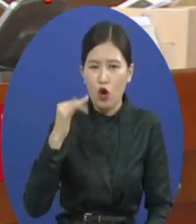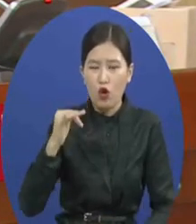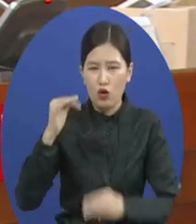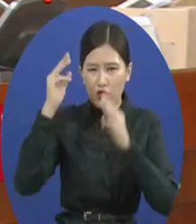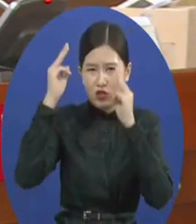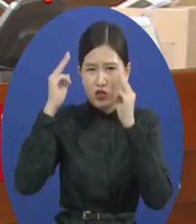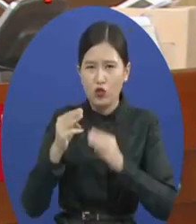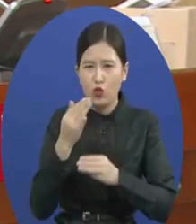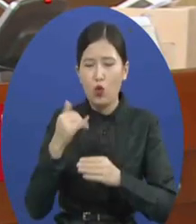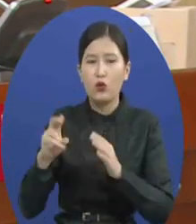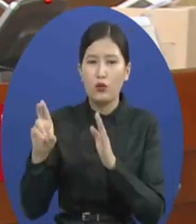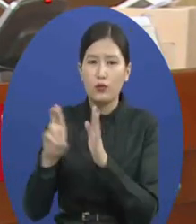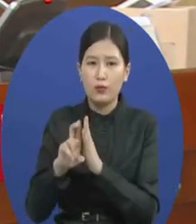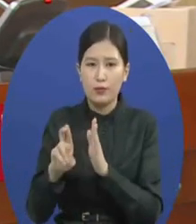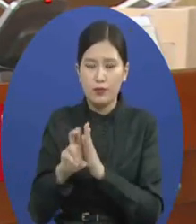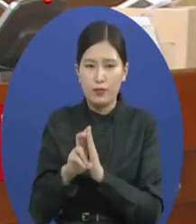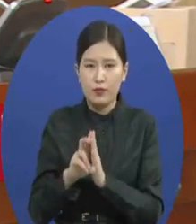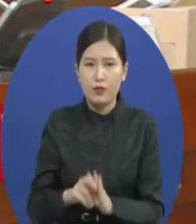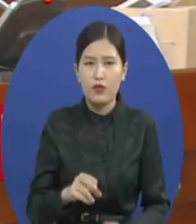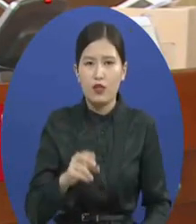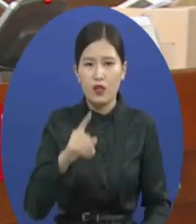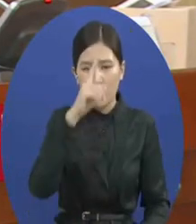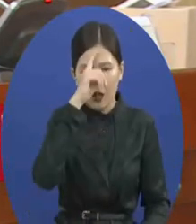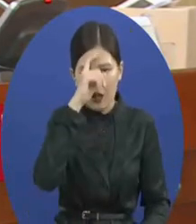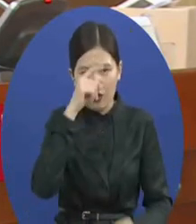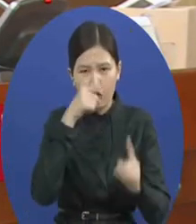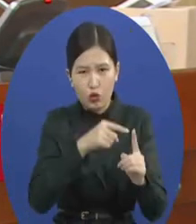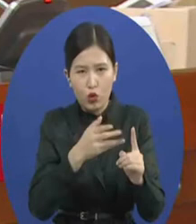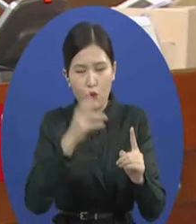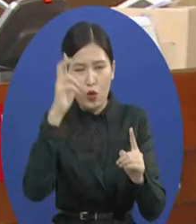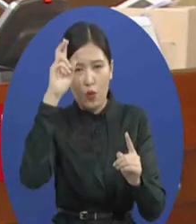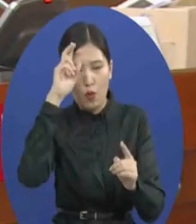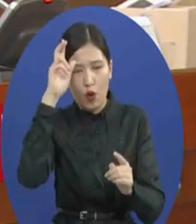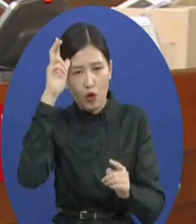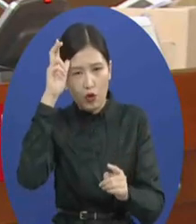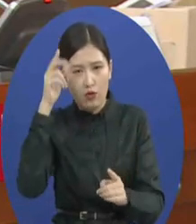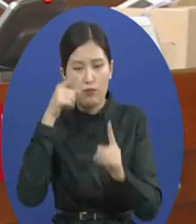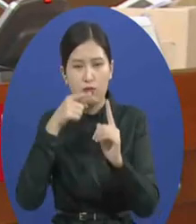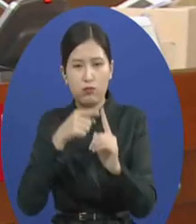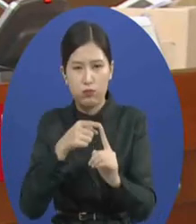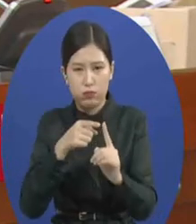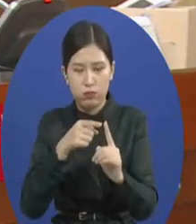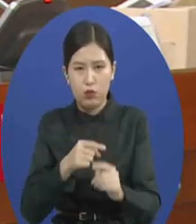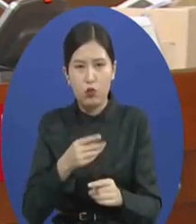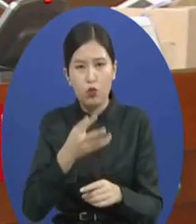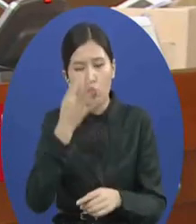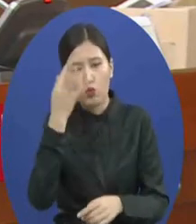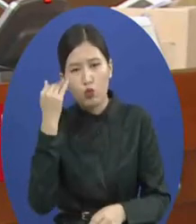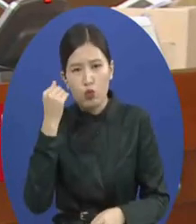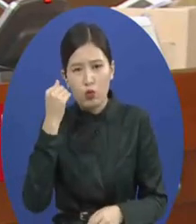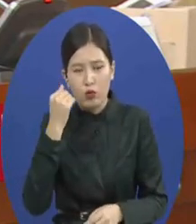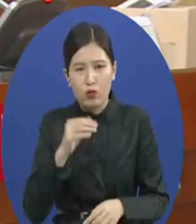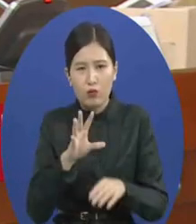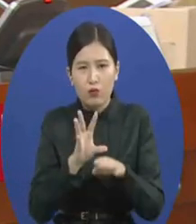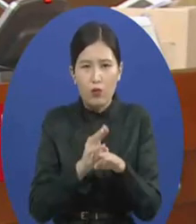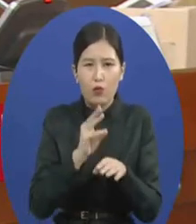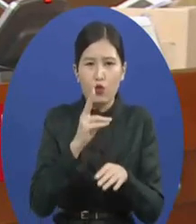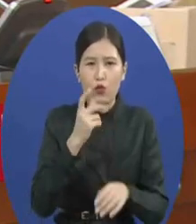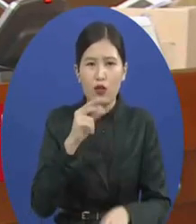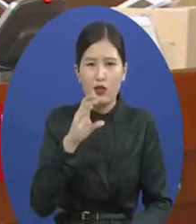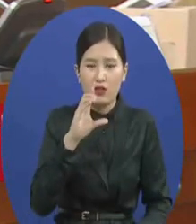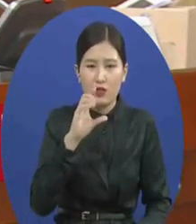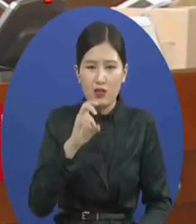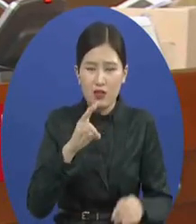байна гэсэн. Ялангуяа эрүүл мэндийн салбарт болон боловсролын салбарт. Одоо бид нар төлөнгийн төв болон одоо бусад томоохон ийм эмнэлгүүдийг барьхаар болж